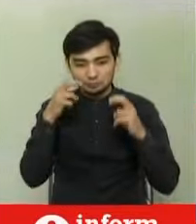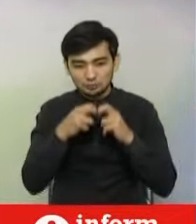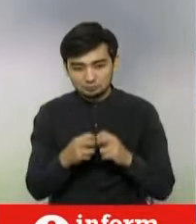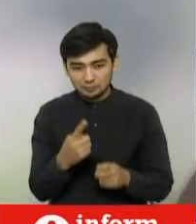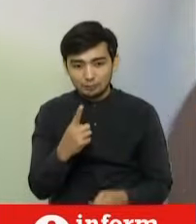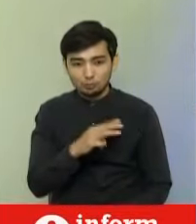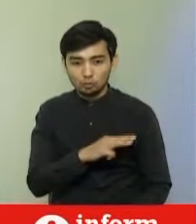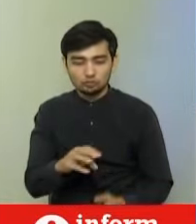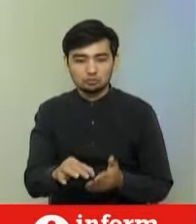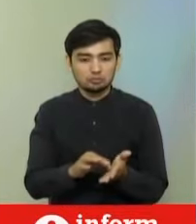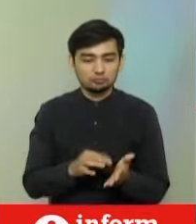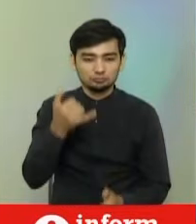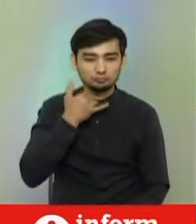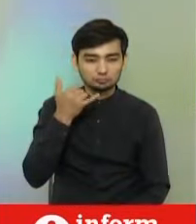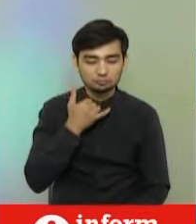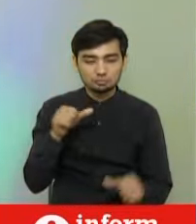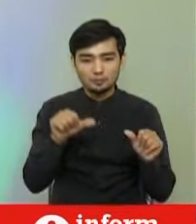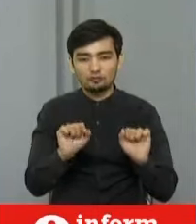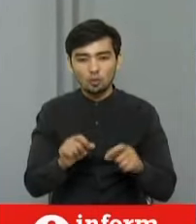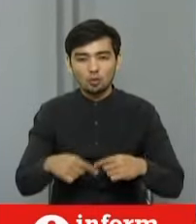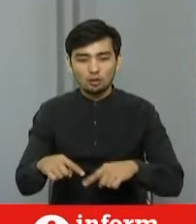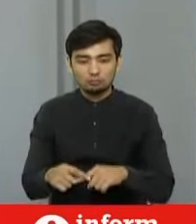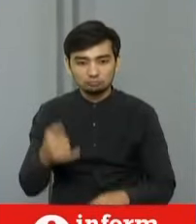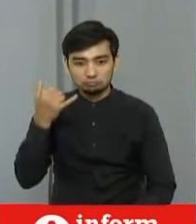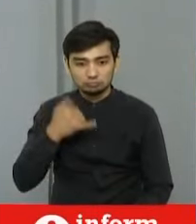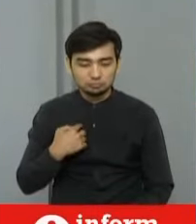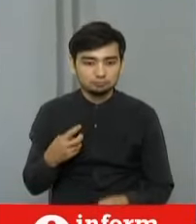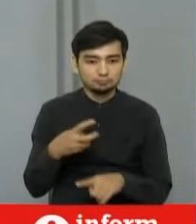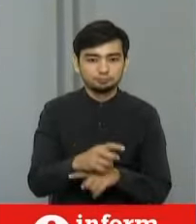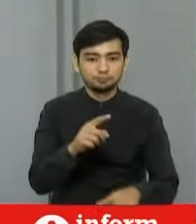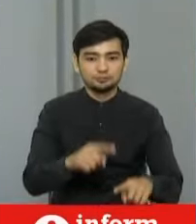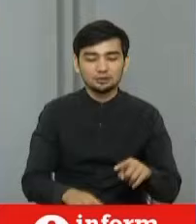пары минут с нами связались из правоохранительных органов.